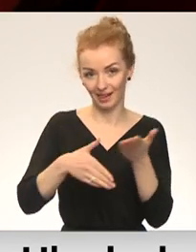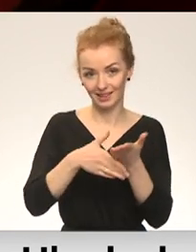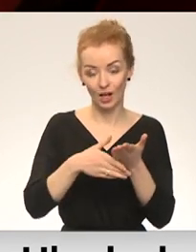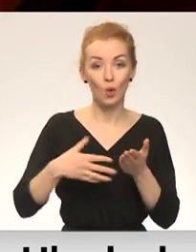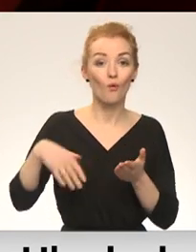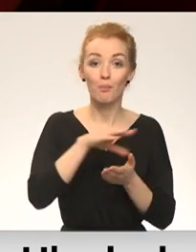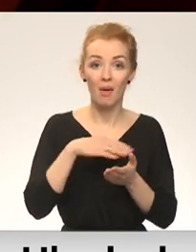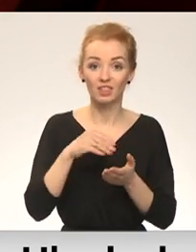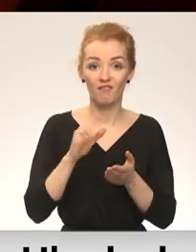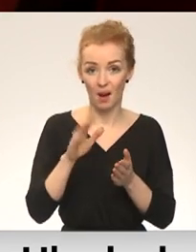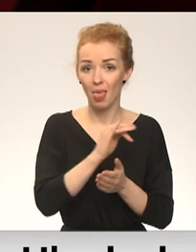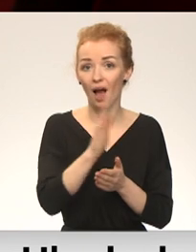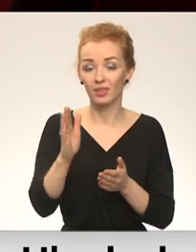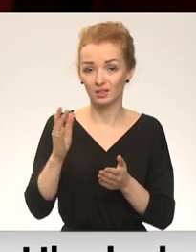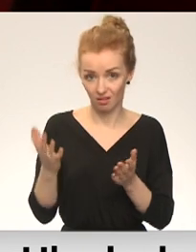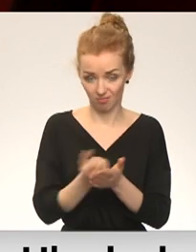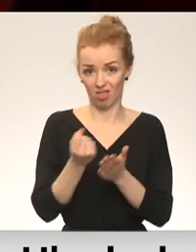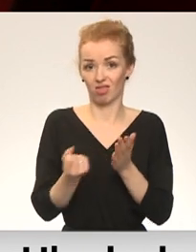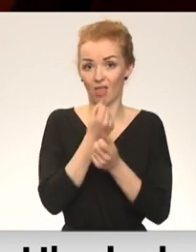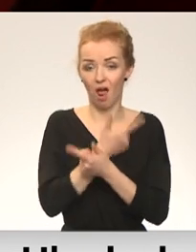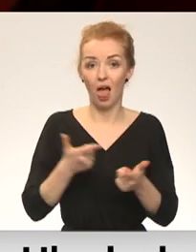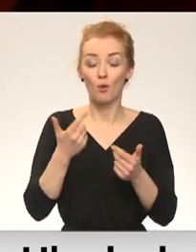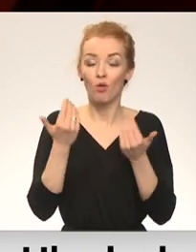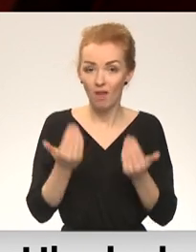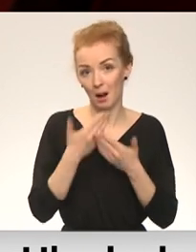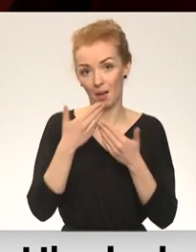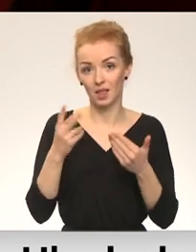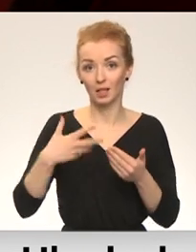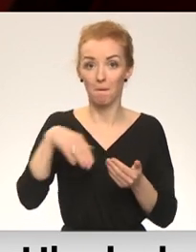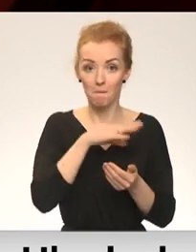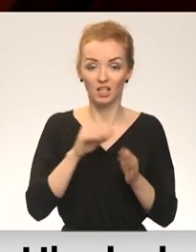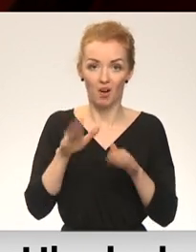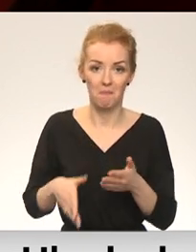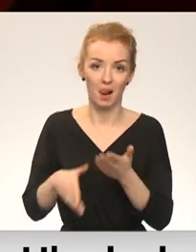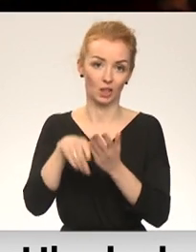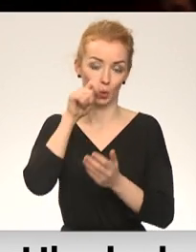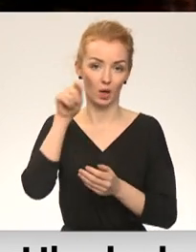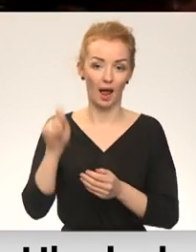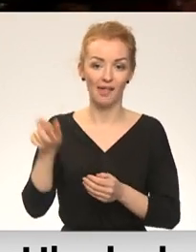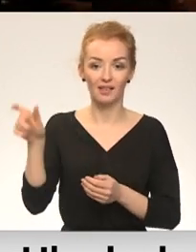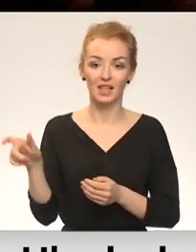mums var nonākt nelaimē, un mums ir paveicies, ka šobrīd esam tie, kuri palīdz.